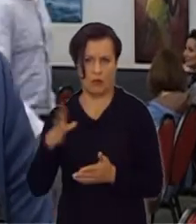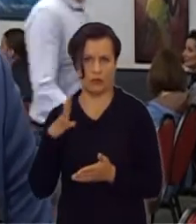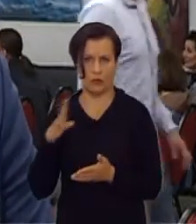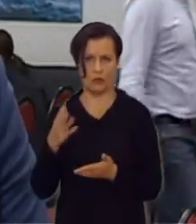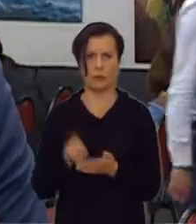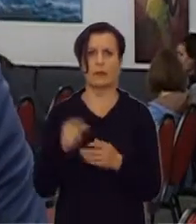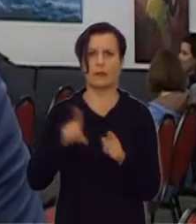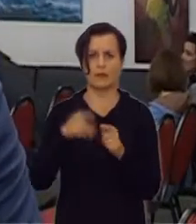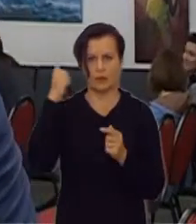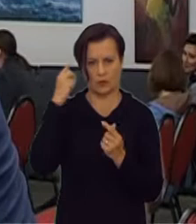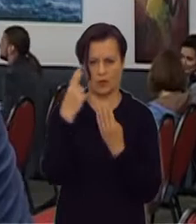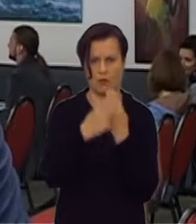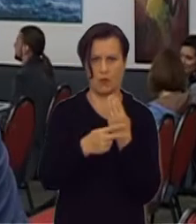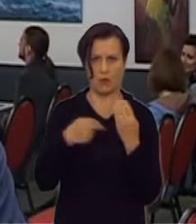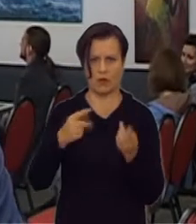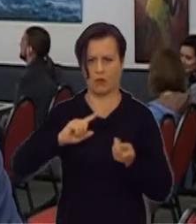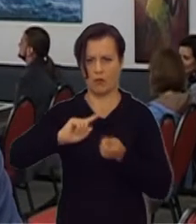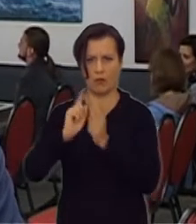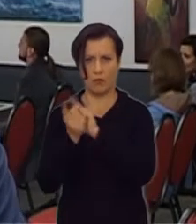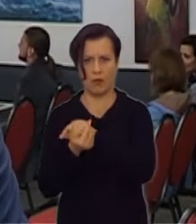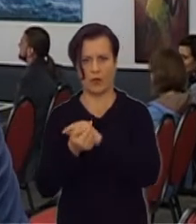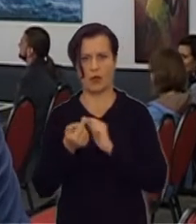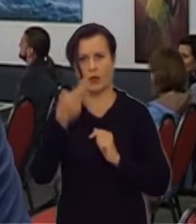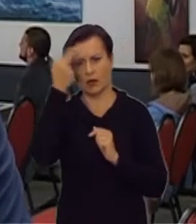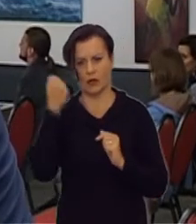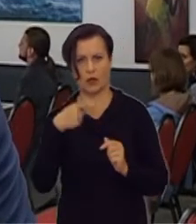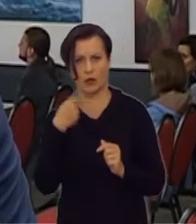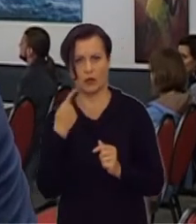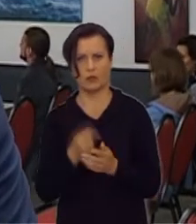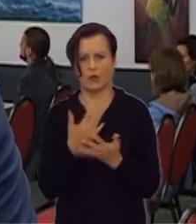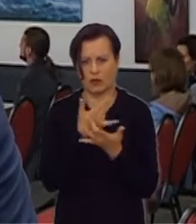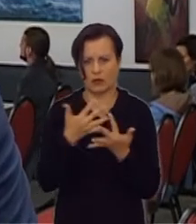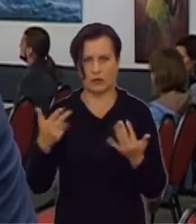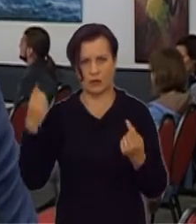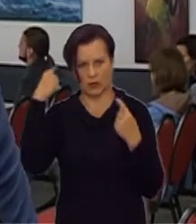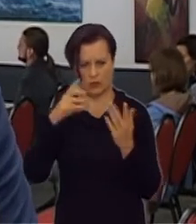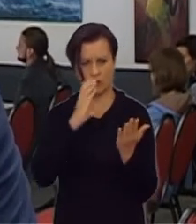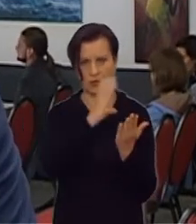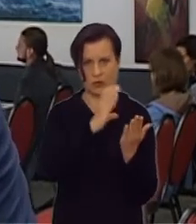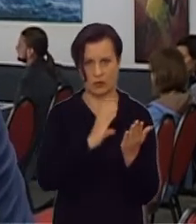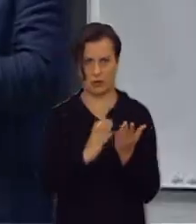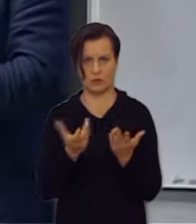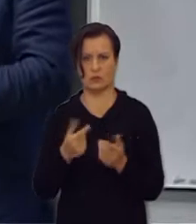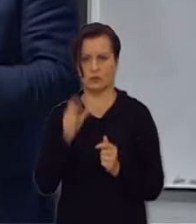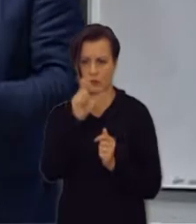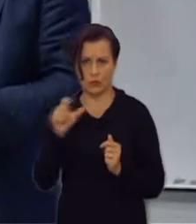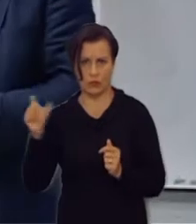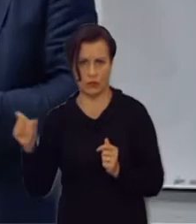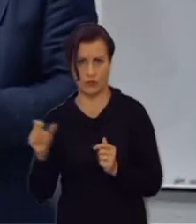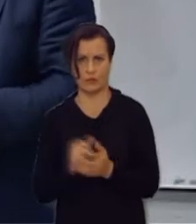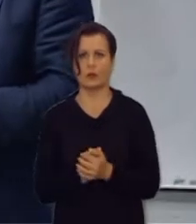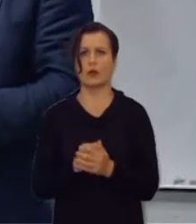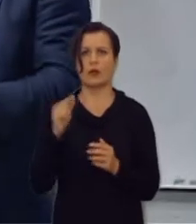Boguslavo Chilinskio Biblijos vertimą į lietuvių kalbą ir daugelį kitų tekstų bei autorių. Reformacija